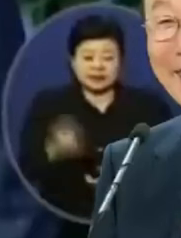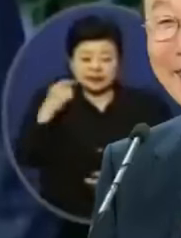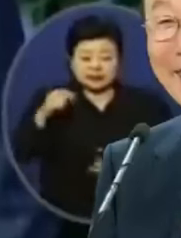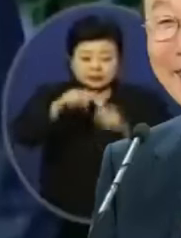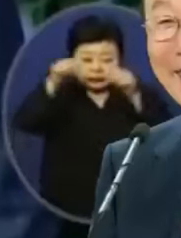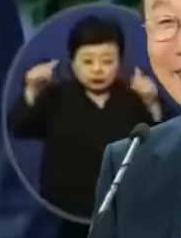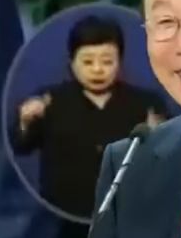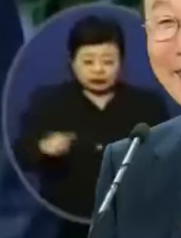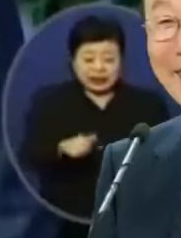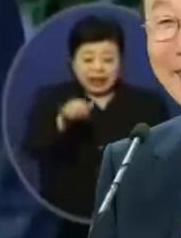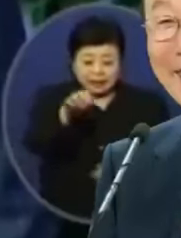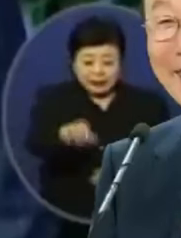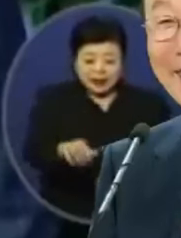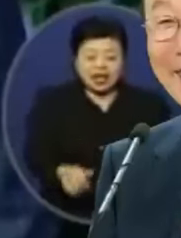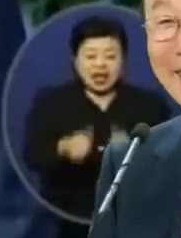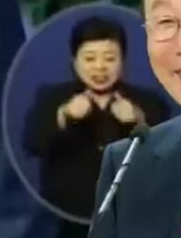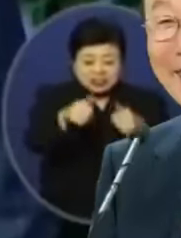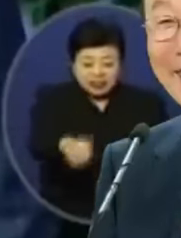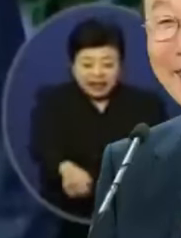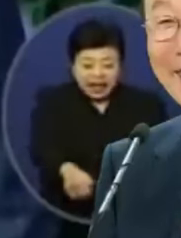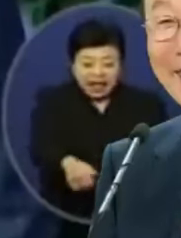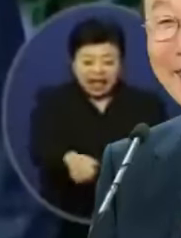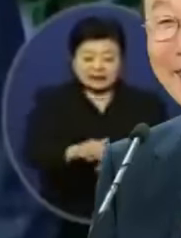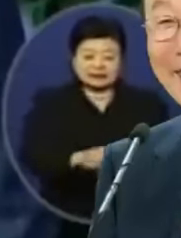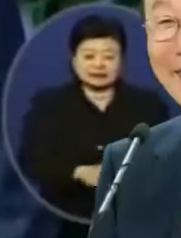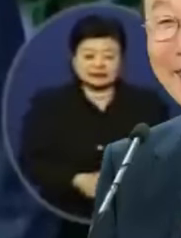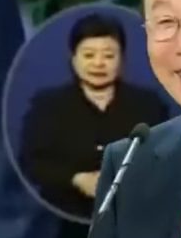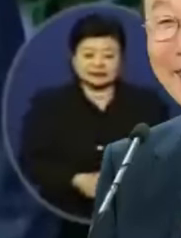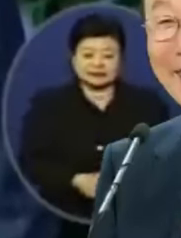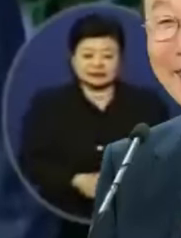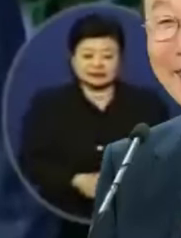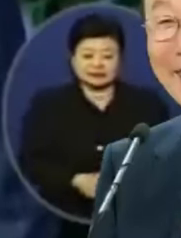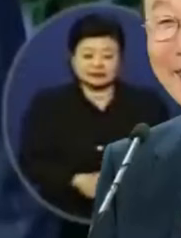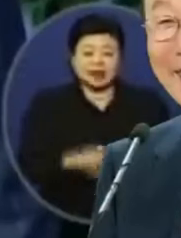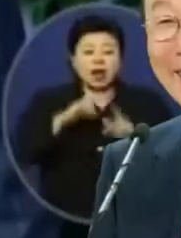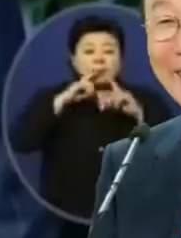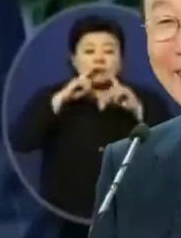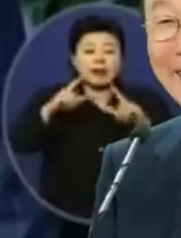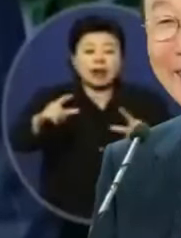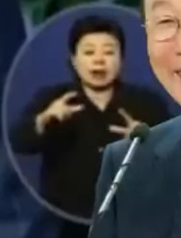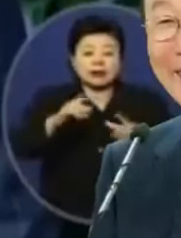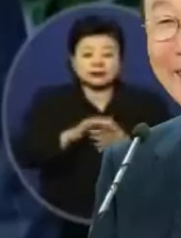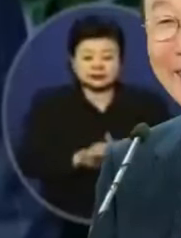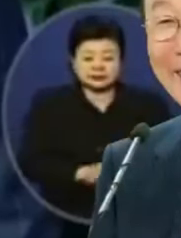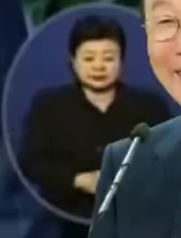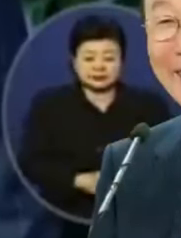우상에 절하는 예식을 선포했습니다.